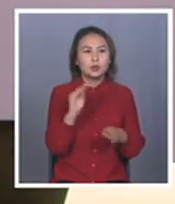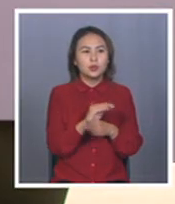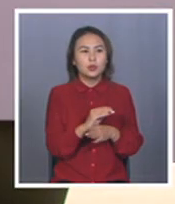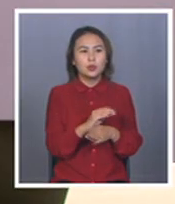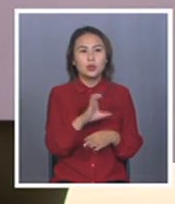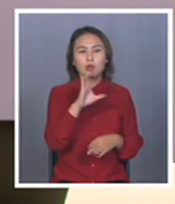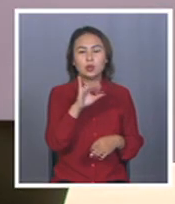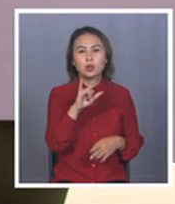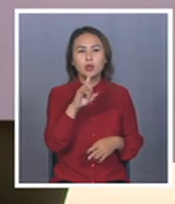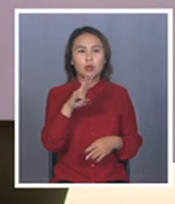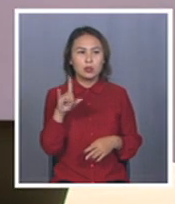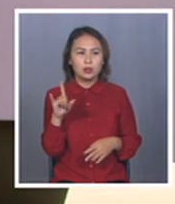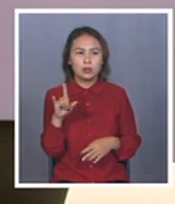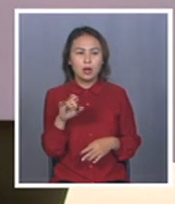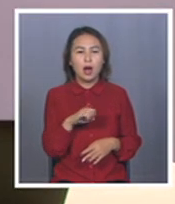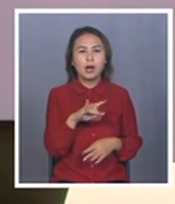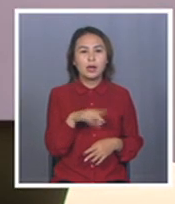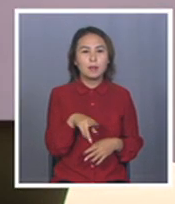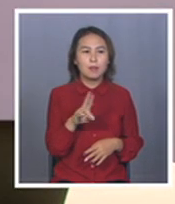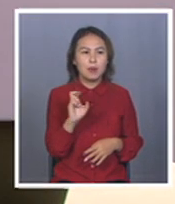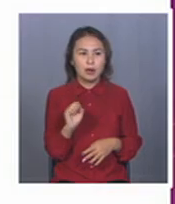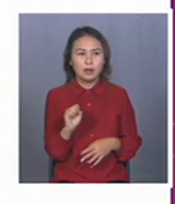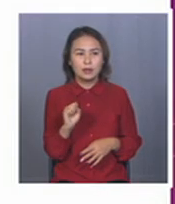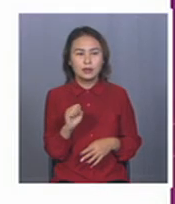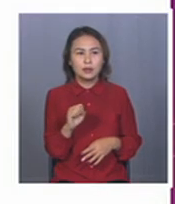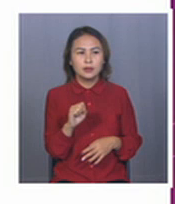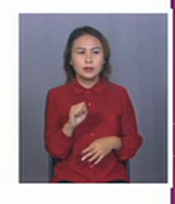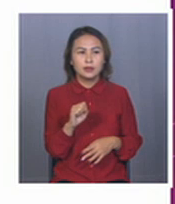сұлы, арпа дақылдары өсіріледі.